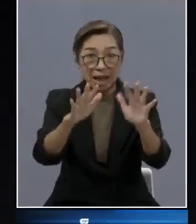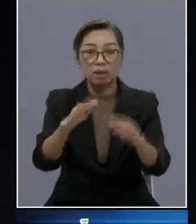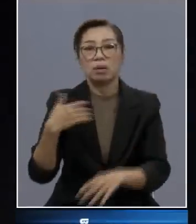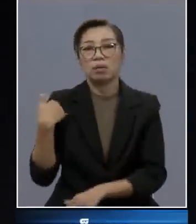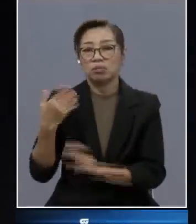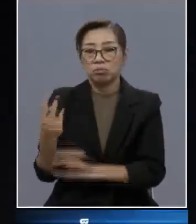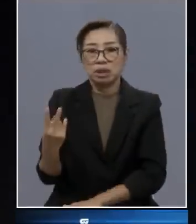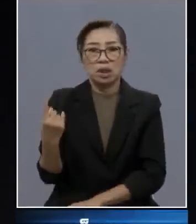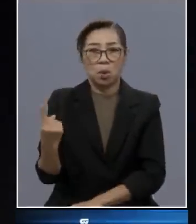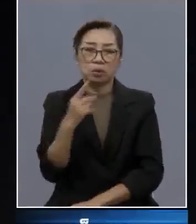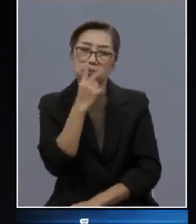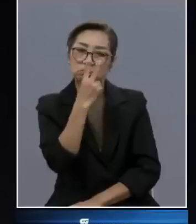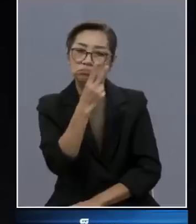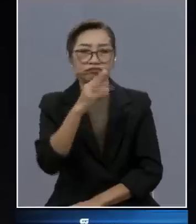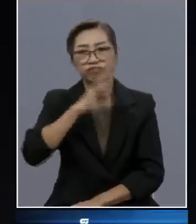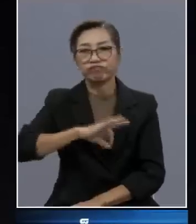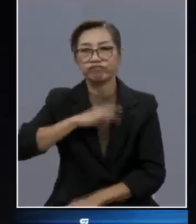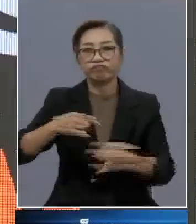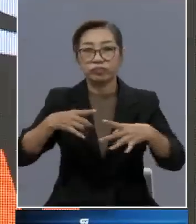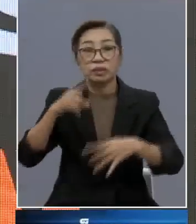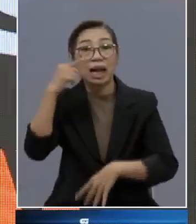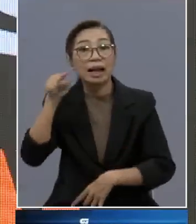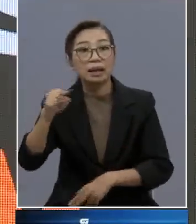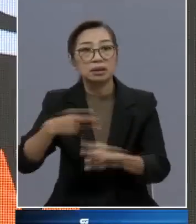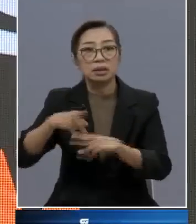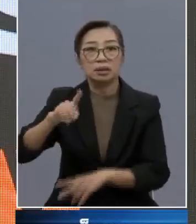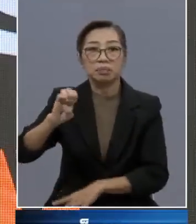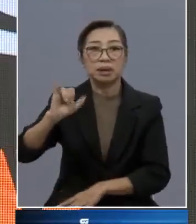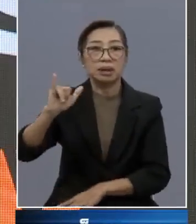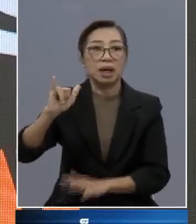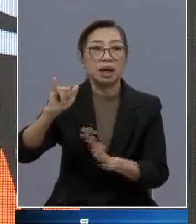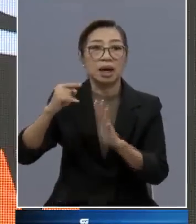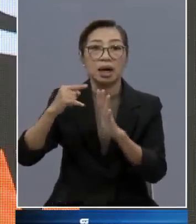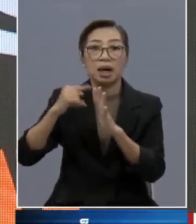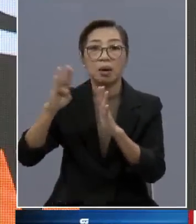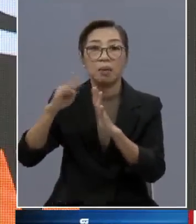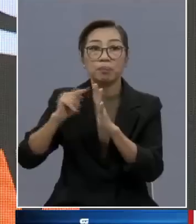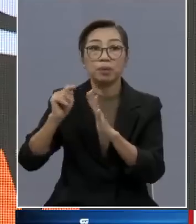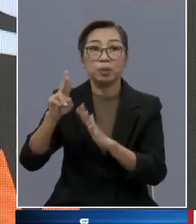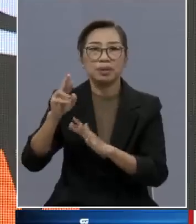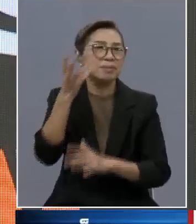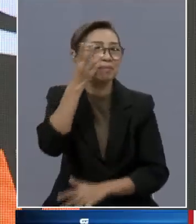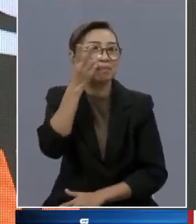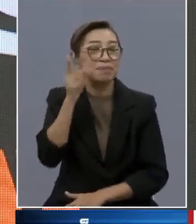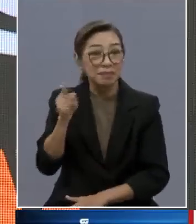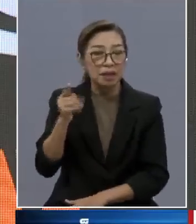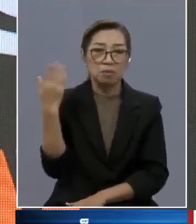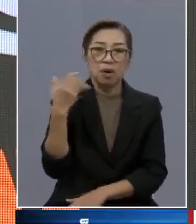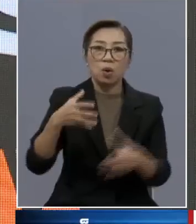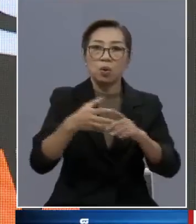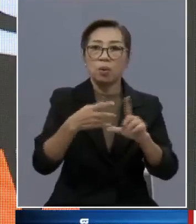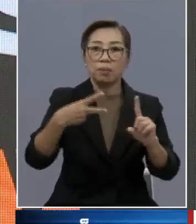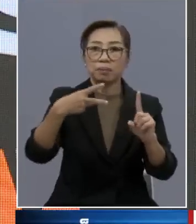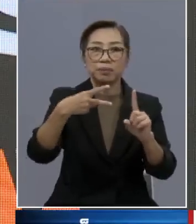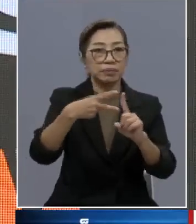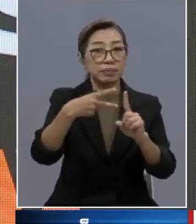ของเนื้อหา MOU คืออาจารย์ปิยบุตรแสงกนกกุลครับอดีตเลขาธิการนะครับของพรรคอนาคตใหม่แล้วก็เป็นเลขาธิการคณะ